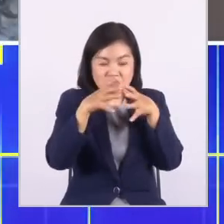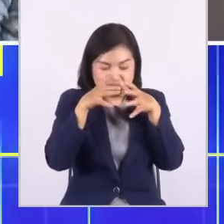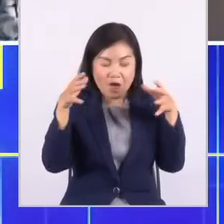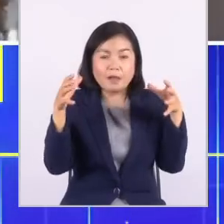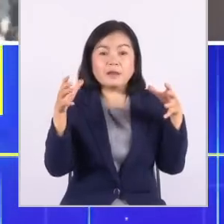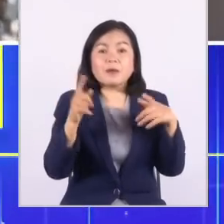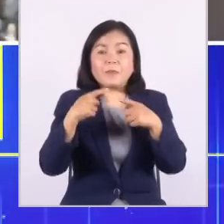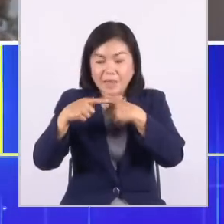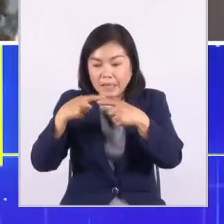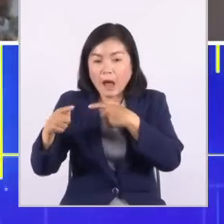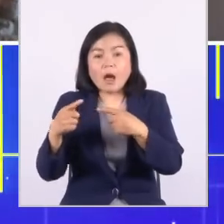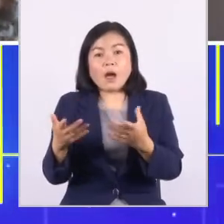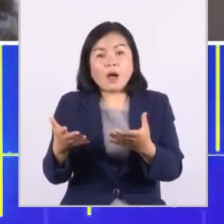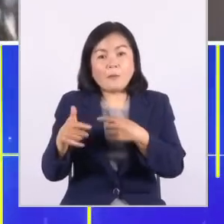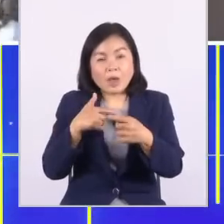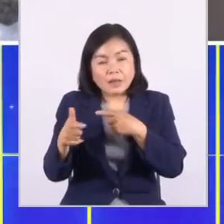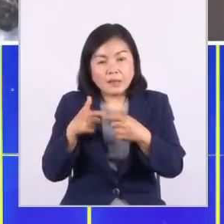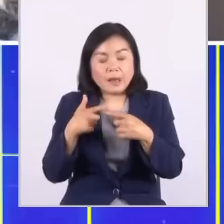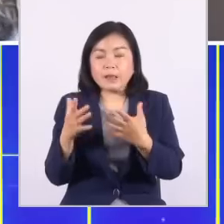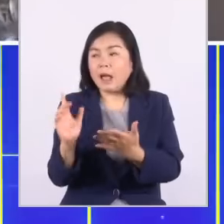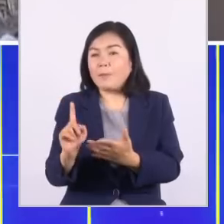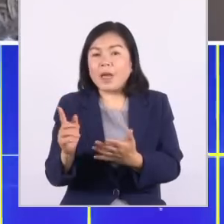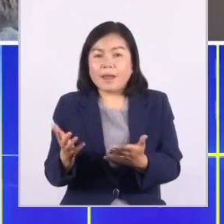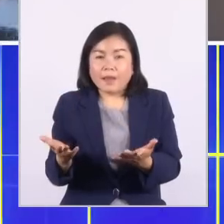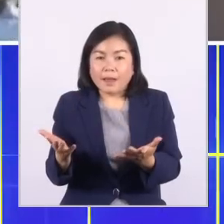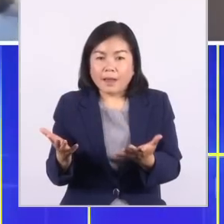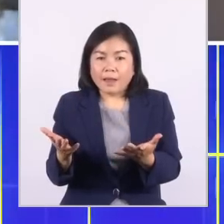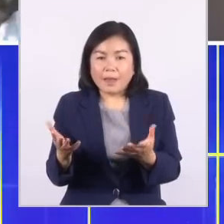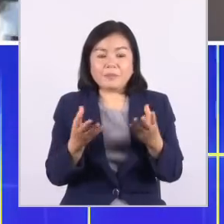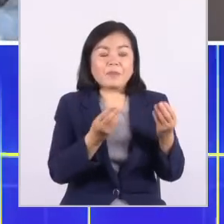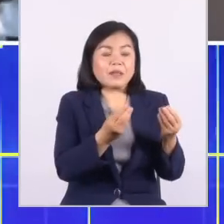ป็นโอ่งพลาสติกล่ะโอ่งจะหนักเลยนะ ใช่ค่ะ นี่เป็นโอ่งดินเผ